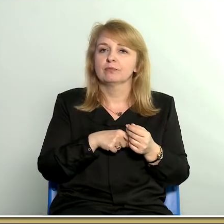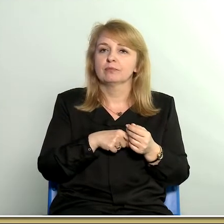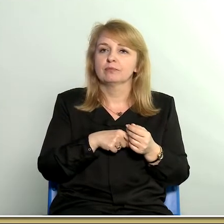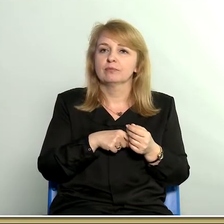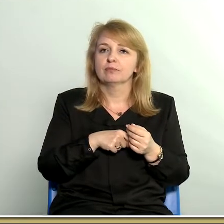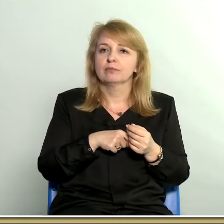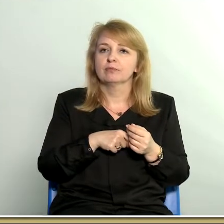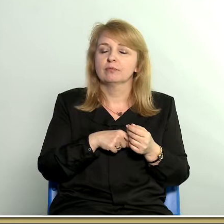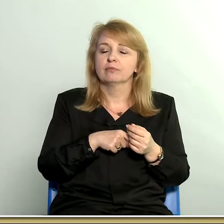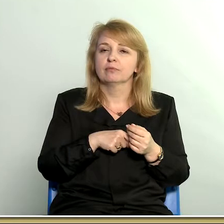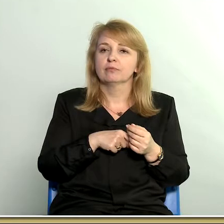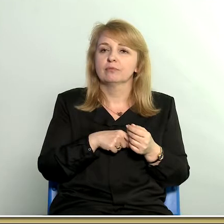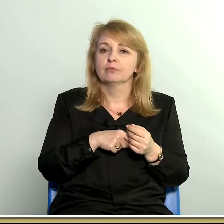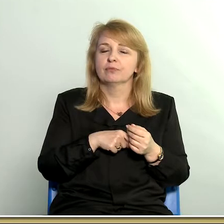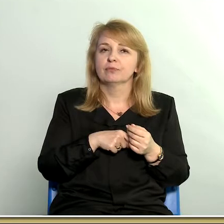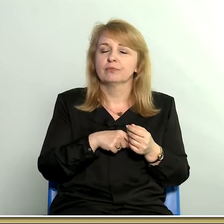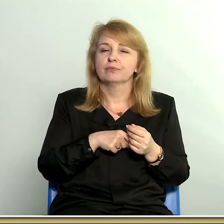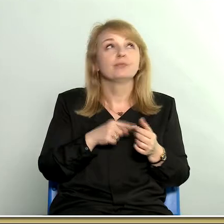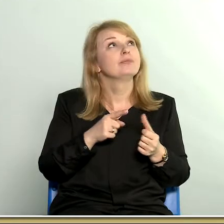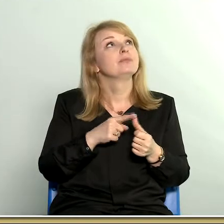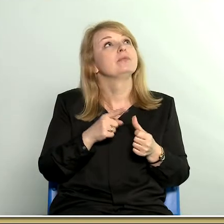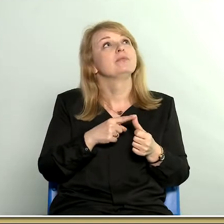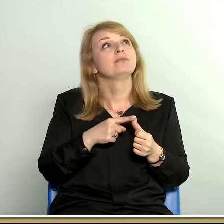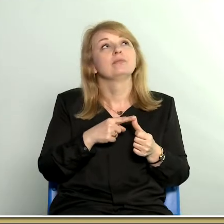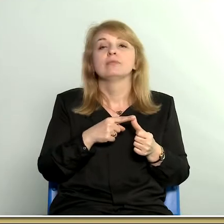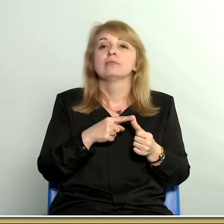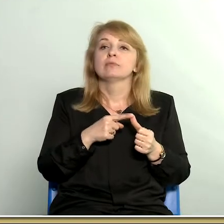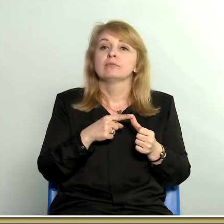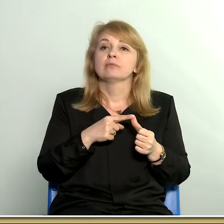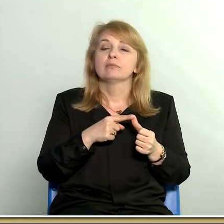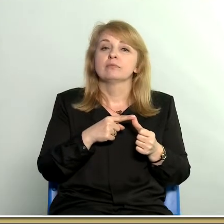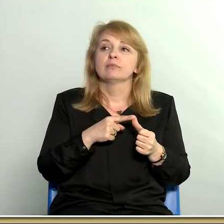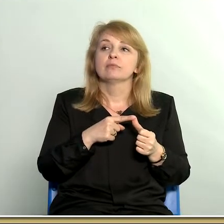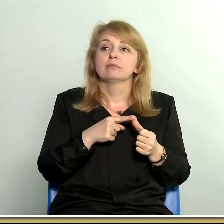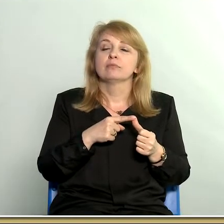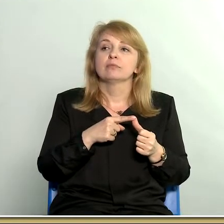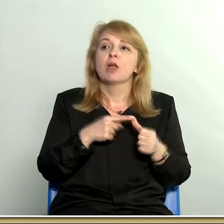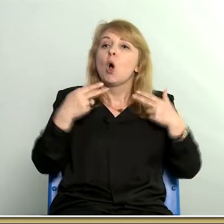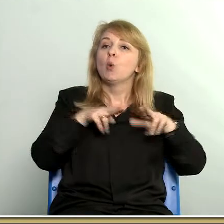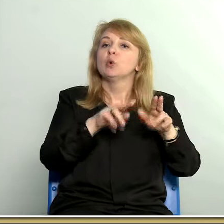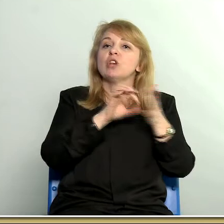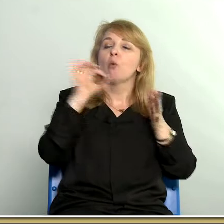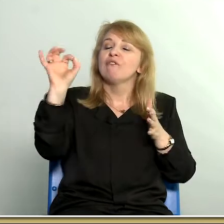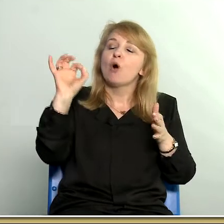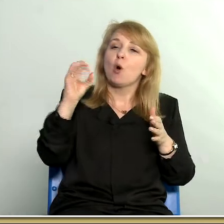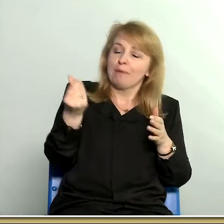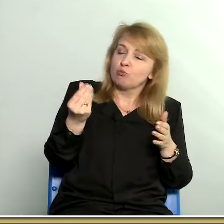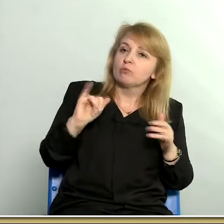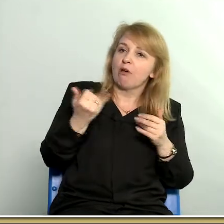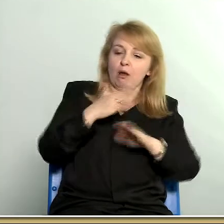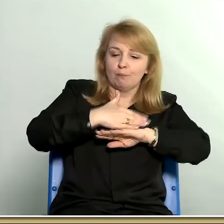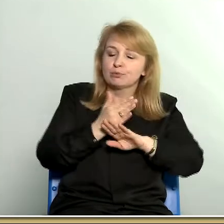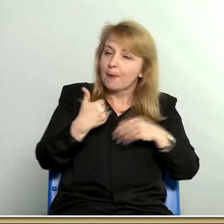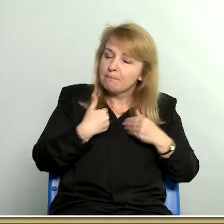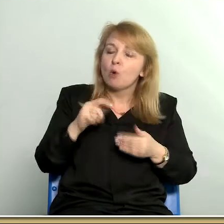I jeżeli chodzi o oś pierwszą, tak jak powiedziałem na początku, to jest dość duży udział alokacji w ogólnej alokacji naszego